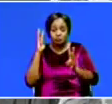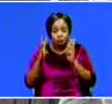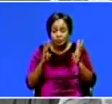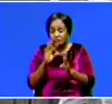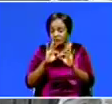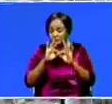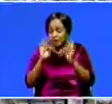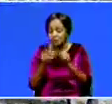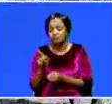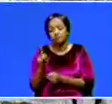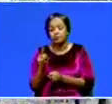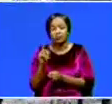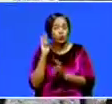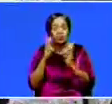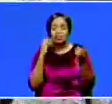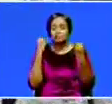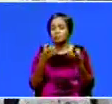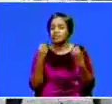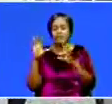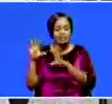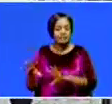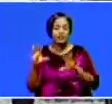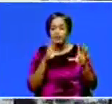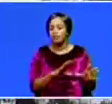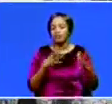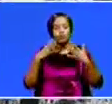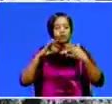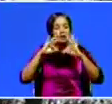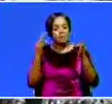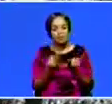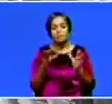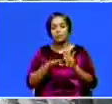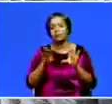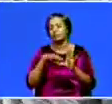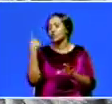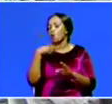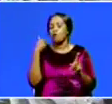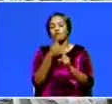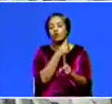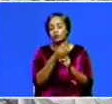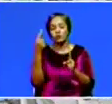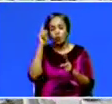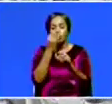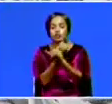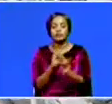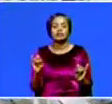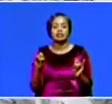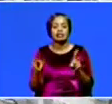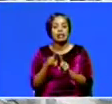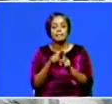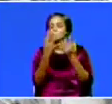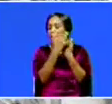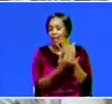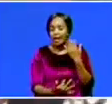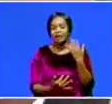tu ya wanayopitia baadhi ya jamaa za waliopigania uhuru na kumwaga damu hadi wengine kulipia kwa maisha yao,